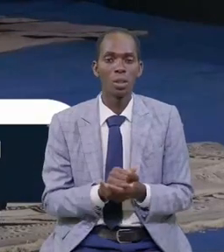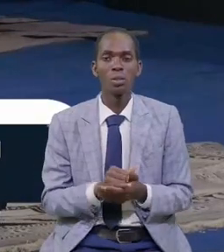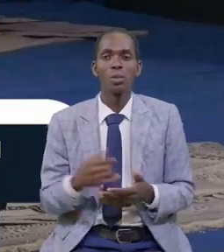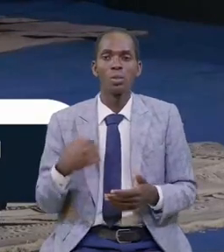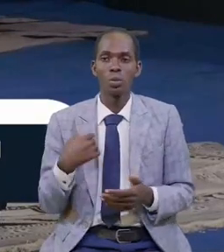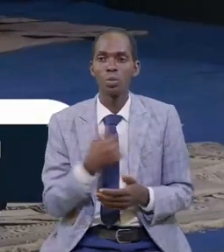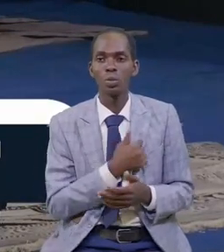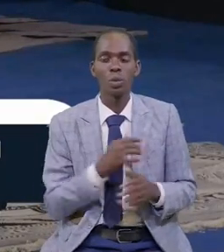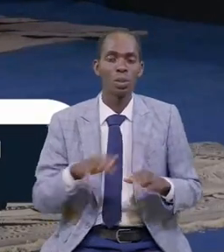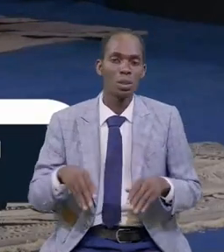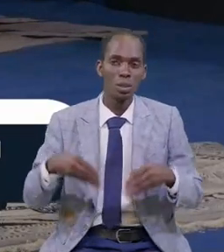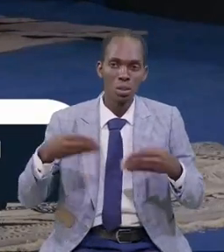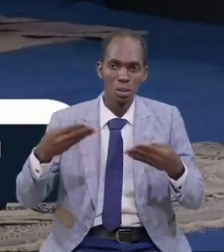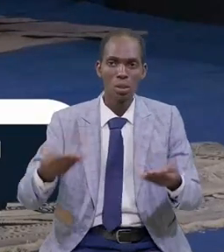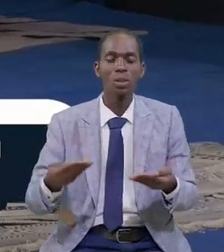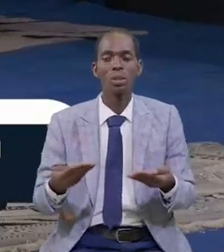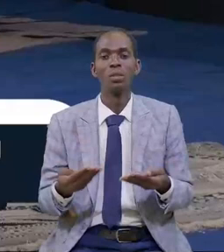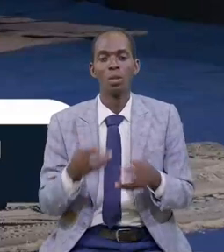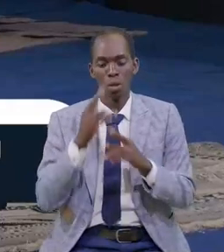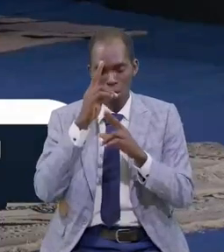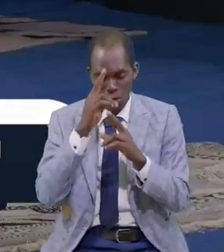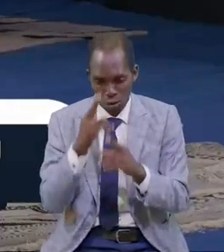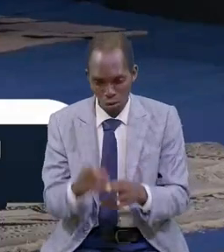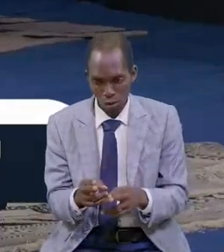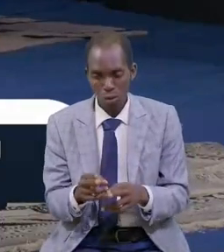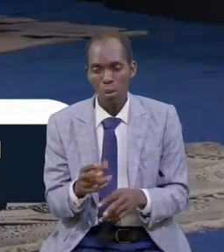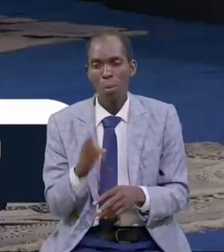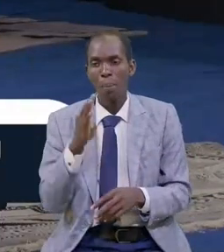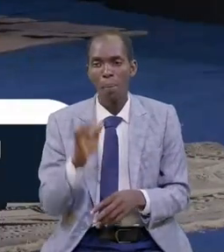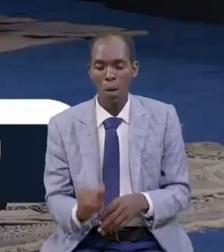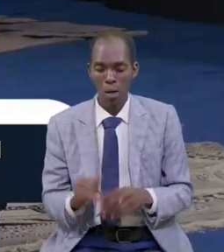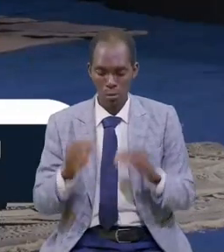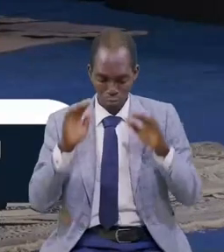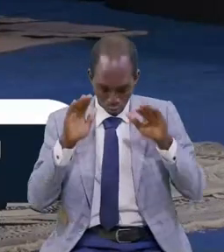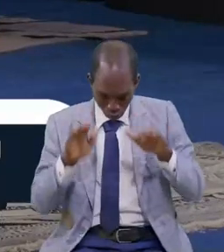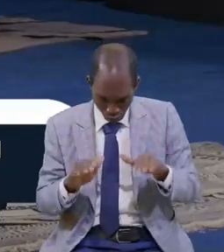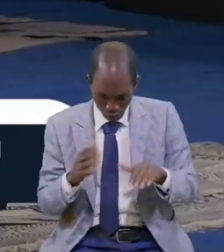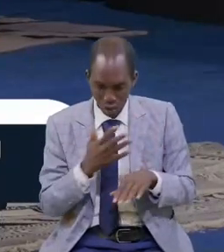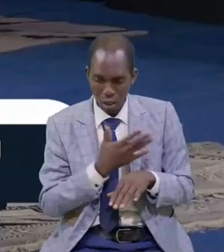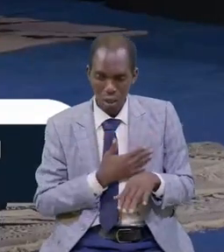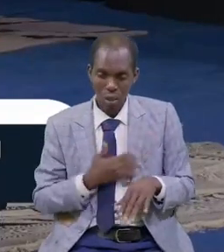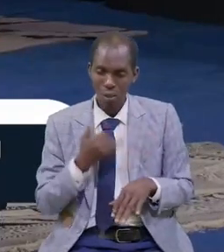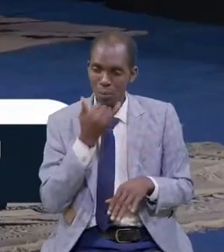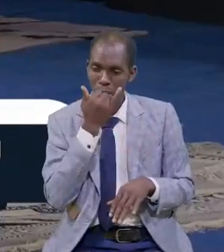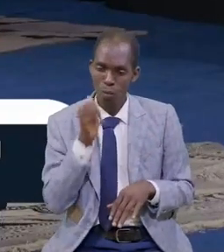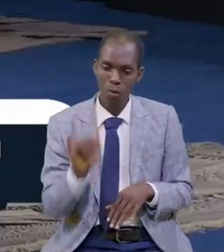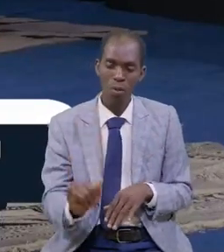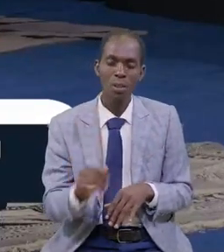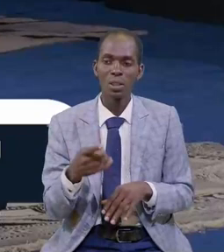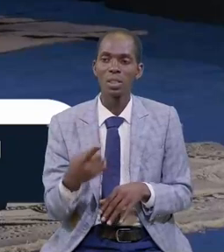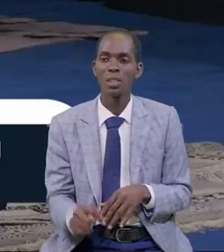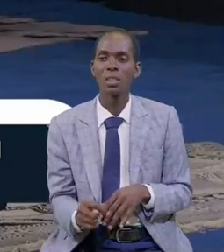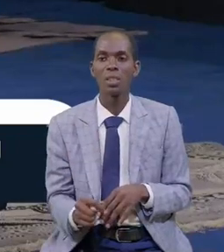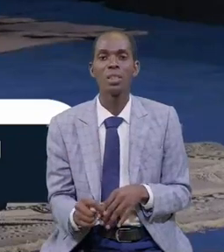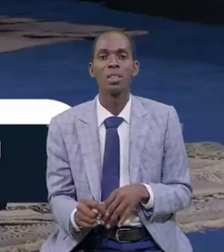honneur et on se présente devant la personne et que un sujet vient il se